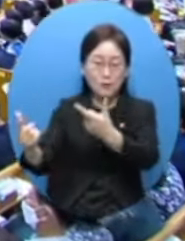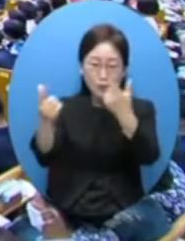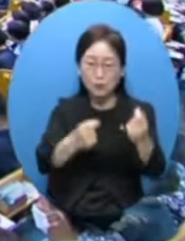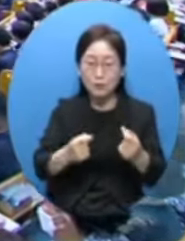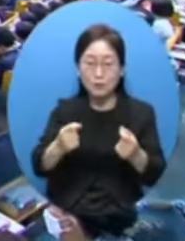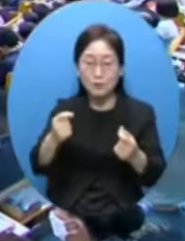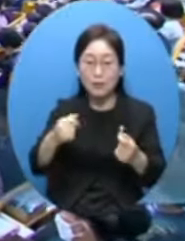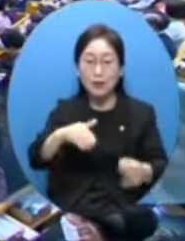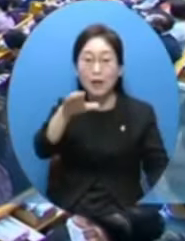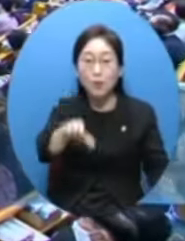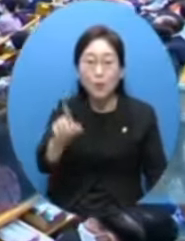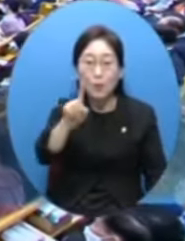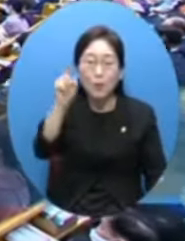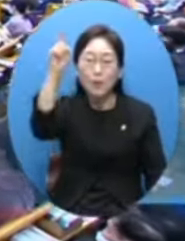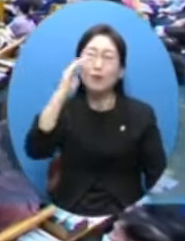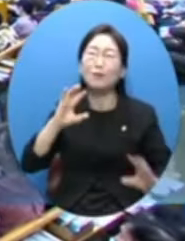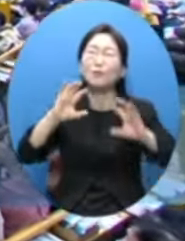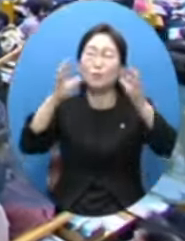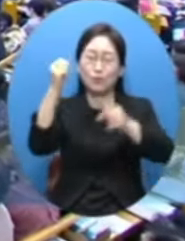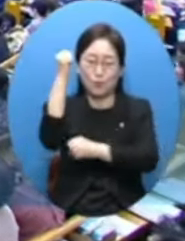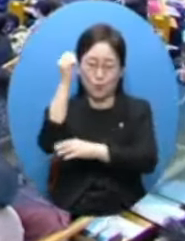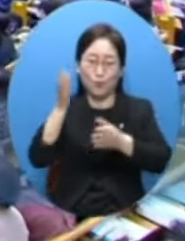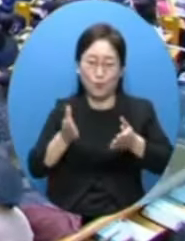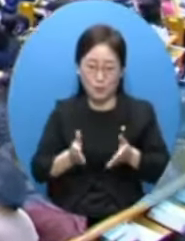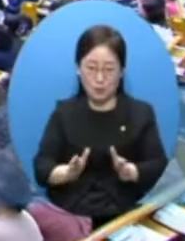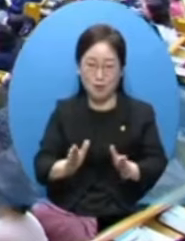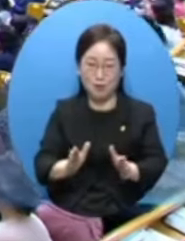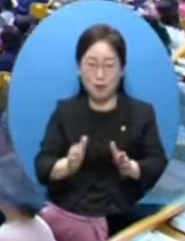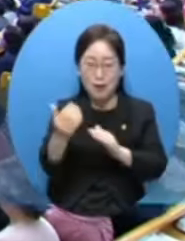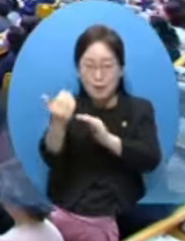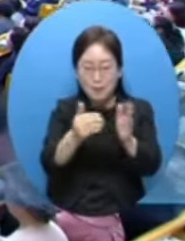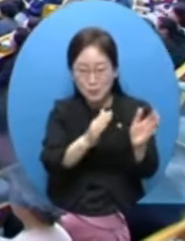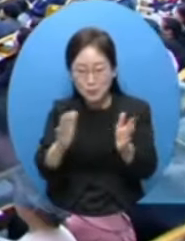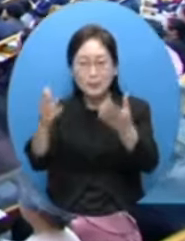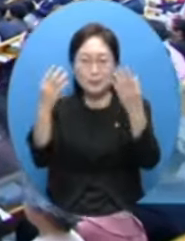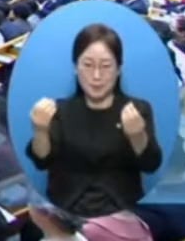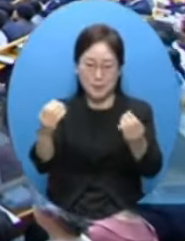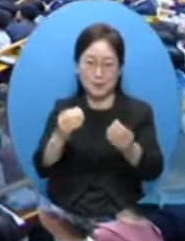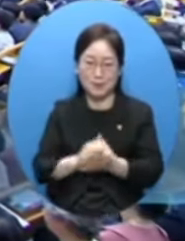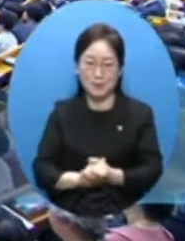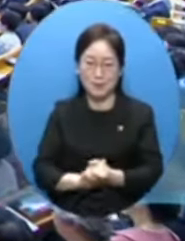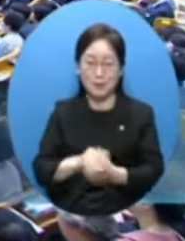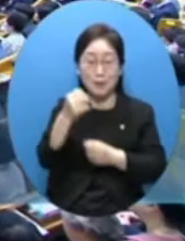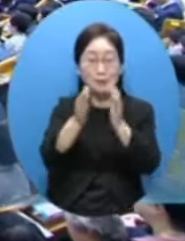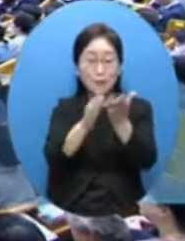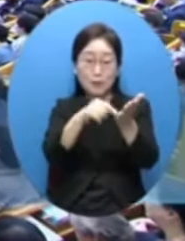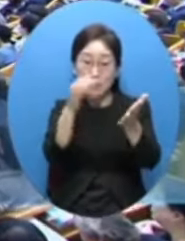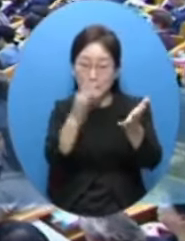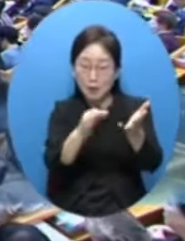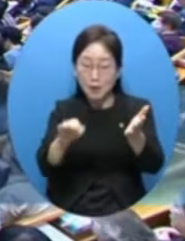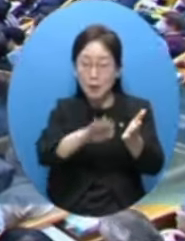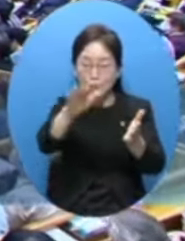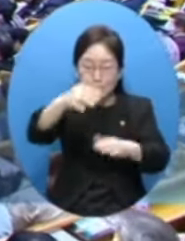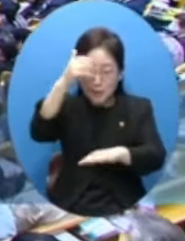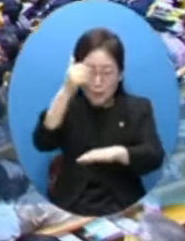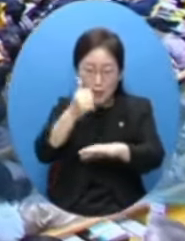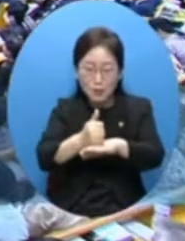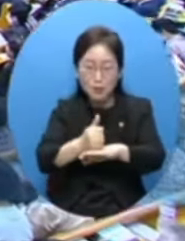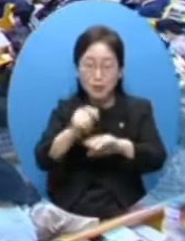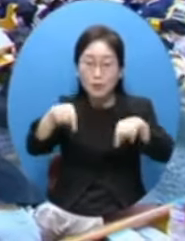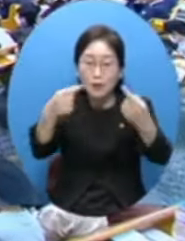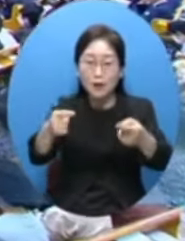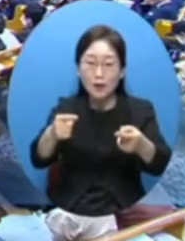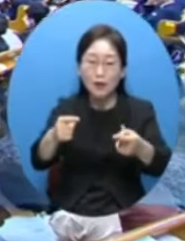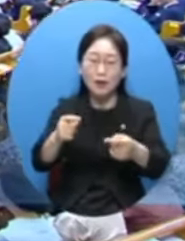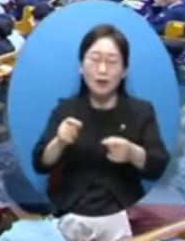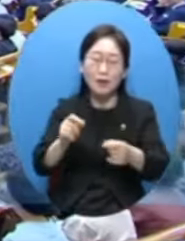할 본향, 천국이 우리 앞에 예비되어 있습니다. 성경은 우리 모두가 궁극적으로 가야 할 영원한 본향,